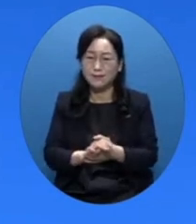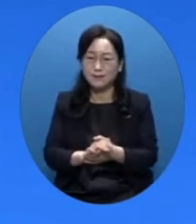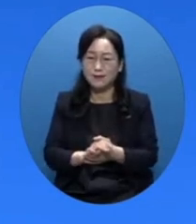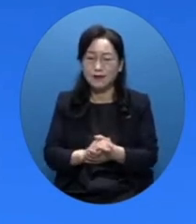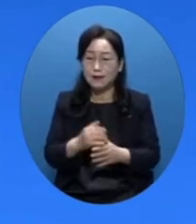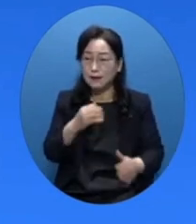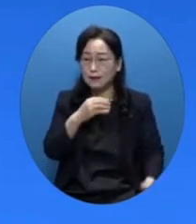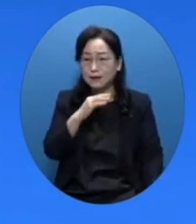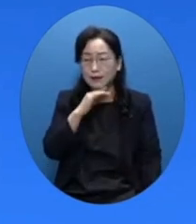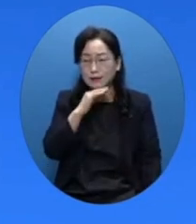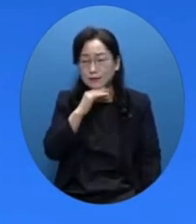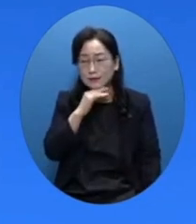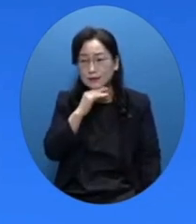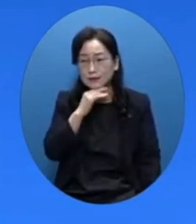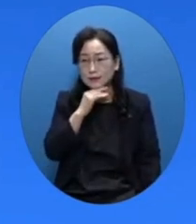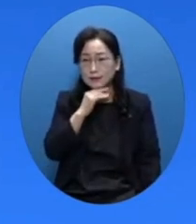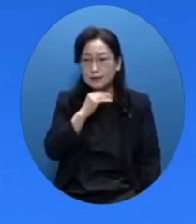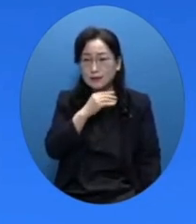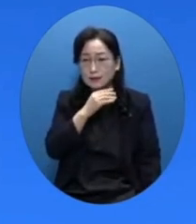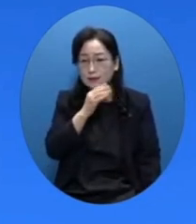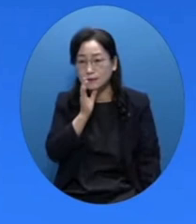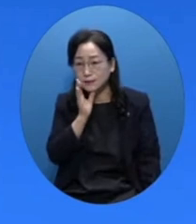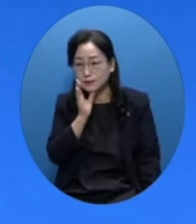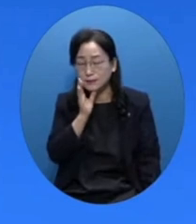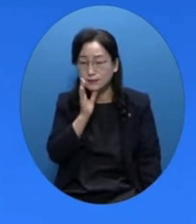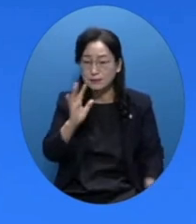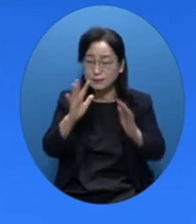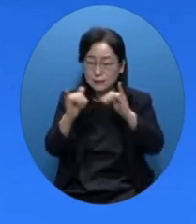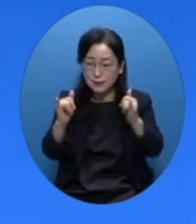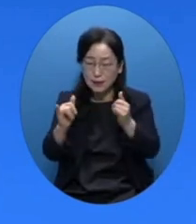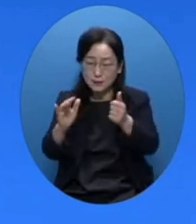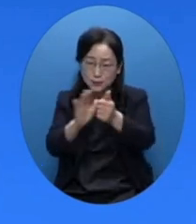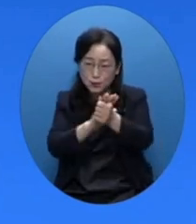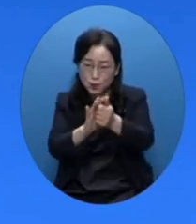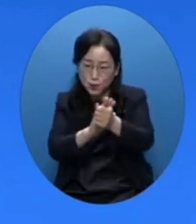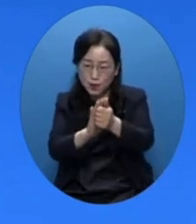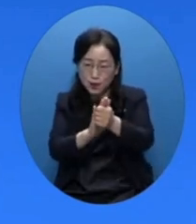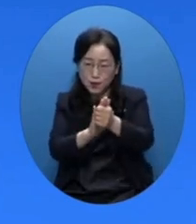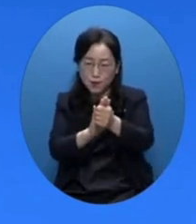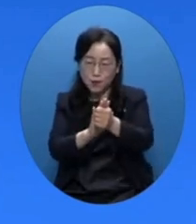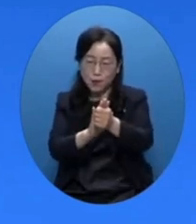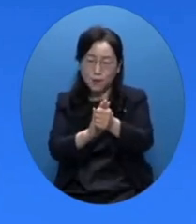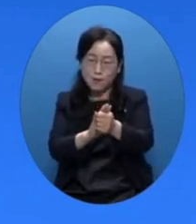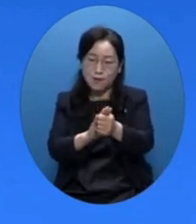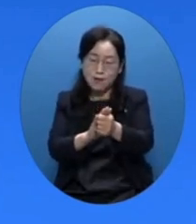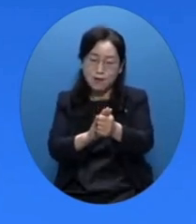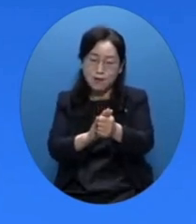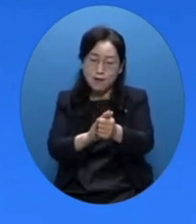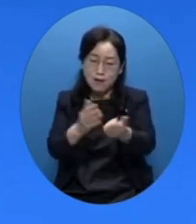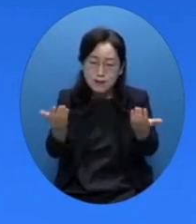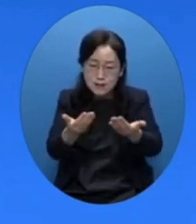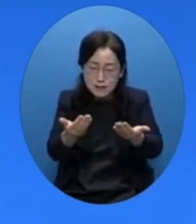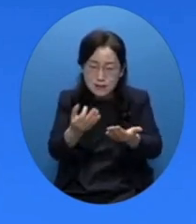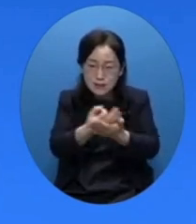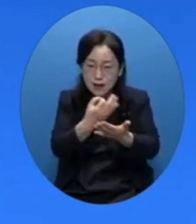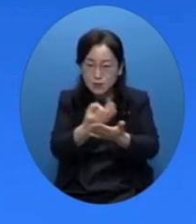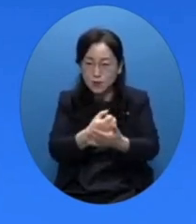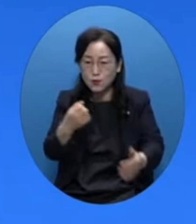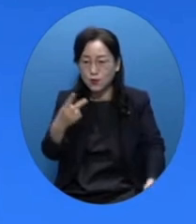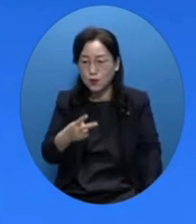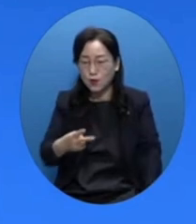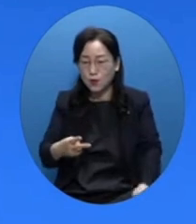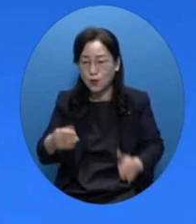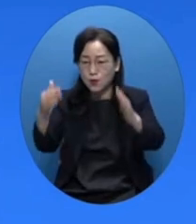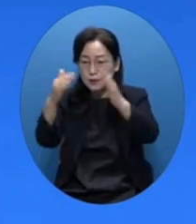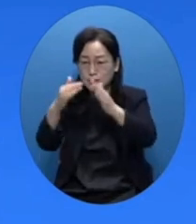마이 맘들 요양원에 가서 돕는 분들 또 가사도우미 또 꾸준히 를 2분들이 다